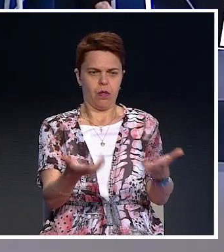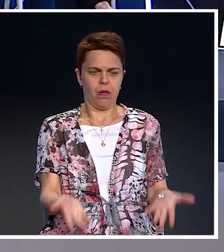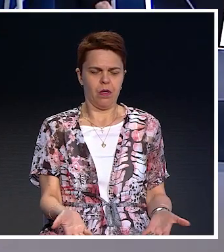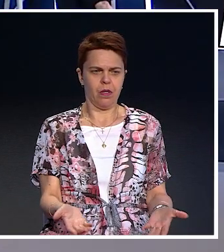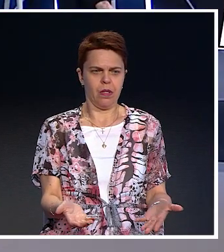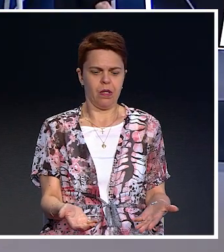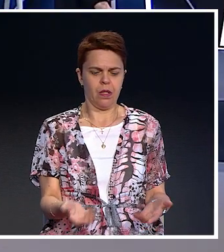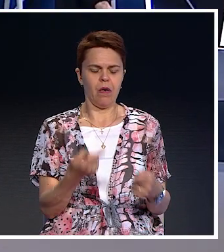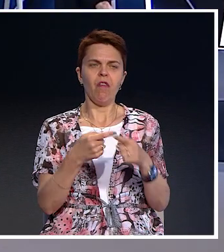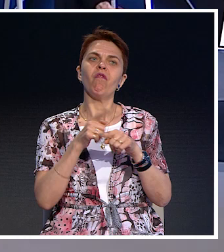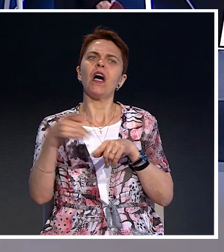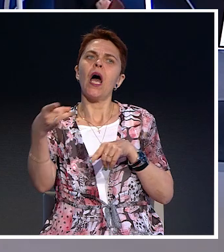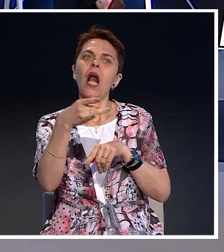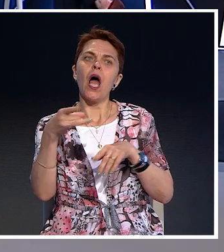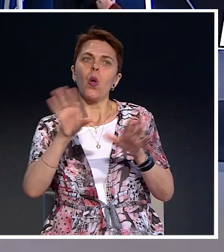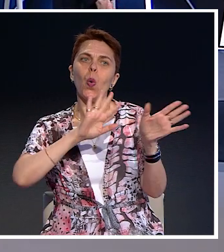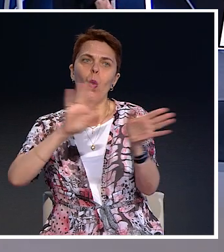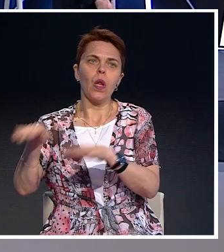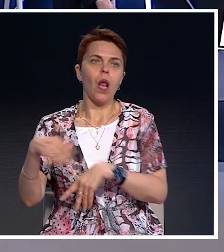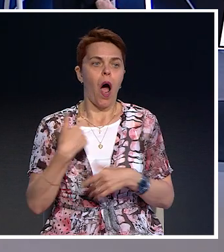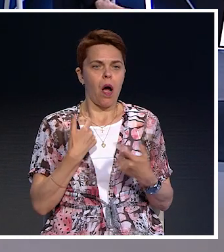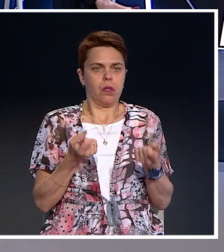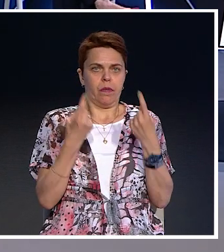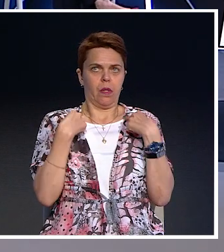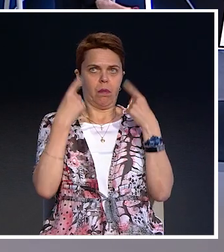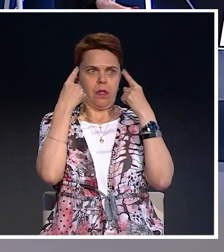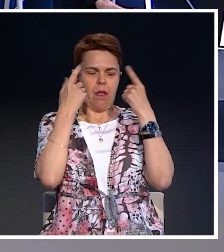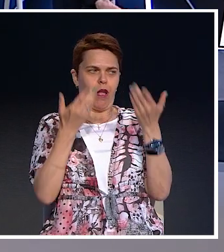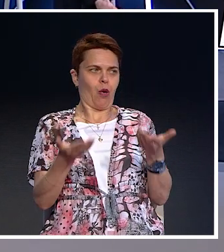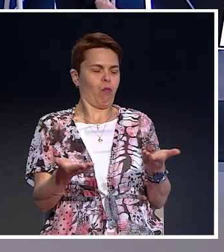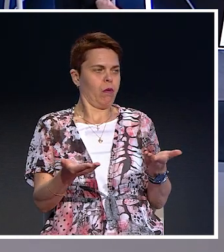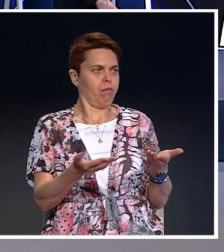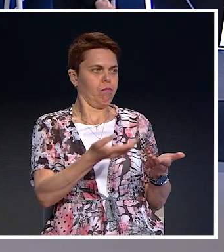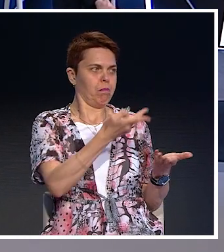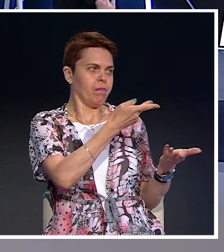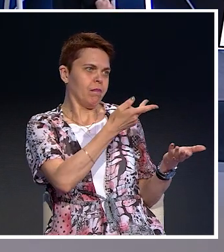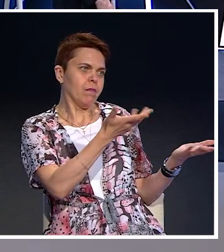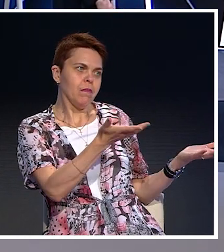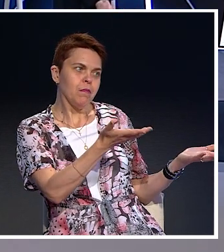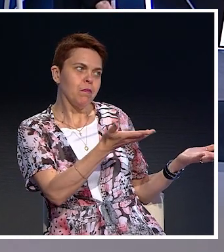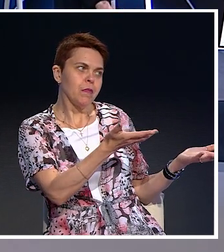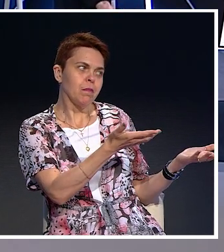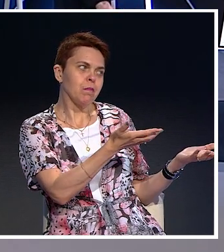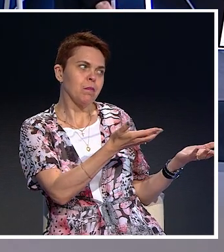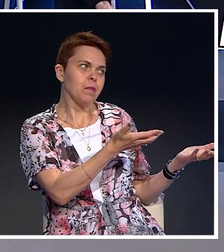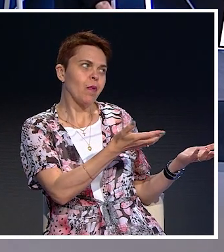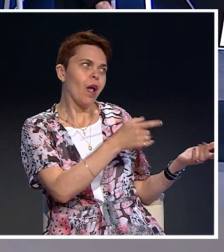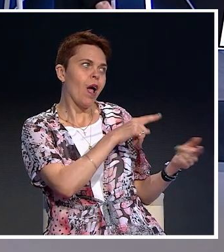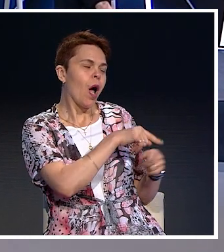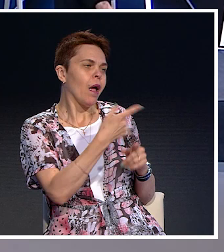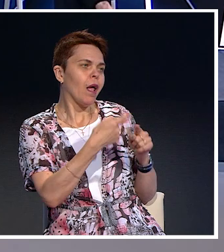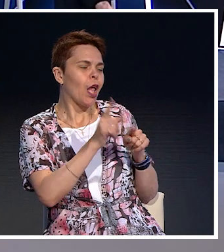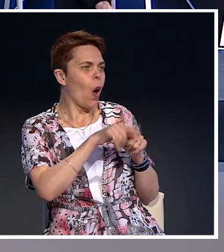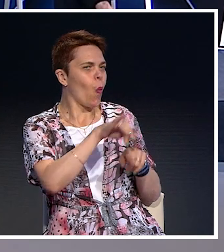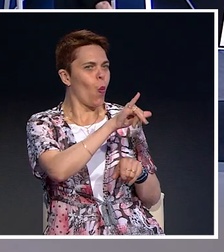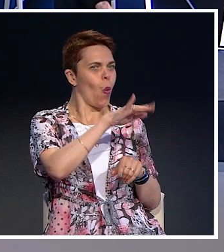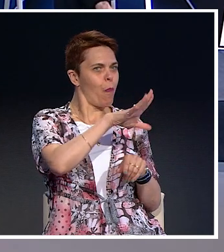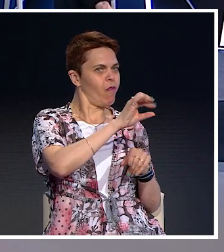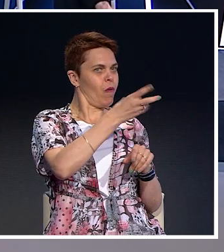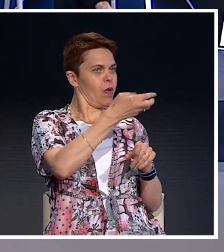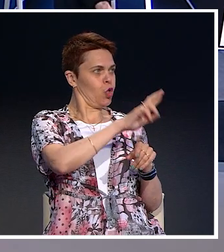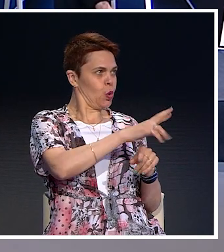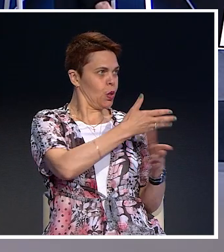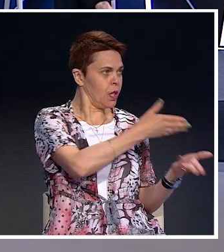Це які? Після ухвали в районні ради. А звідки ми про це знаємо, Люш? Ні, у нас немає ще закону про повноваження районних рад. Наперед,